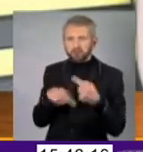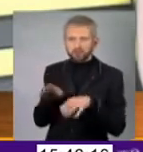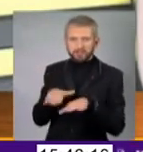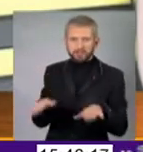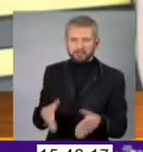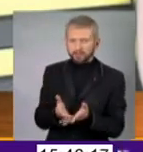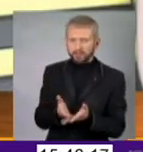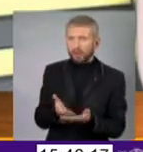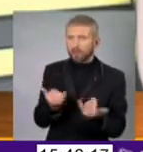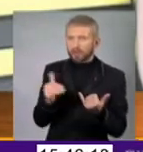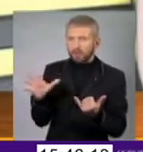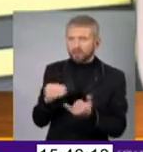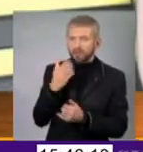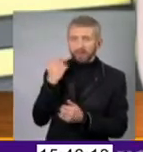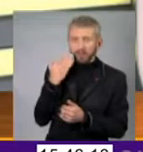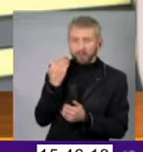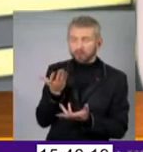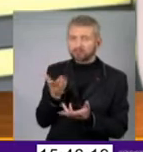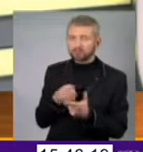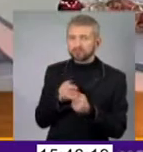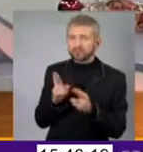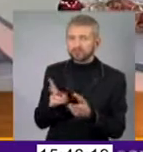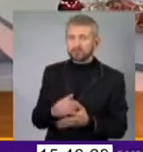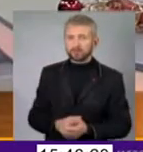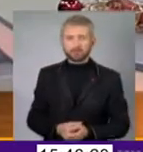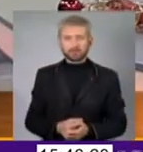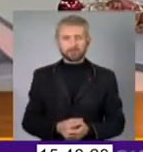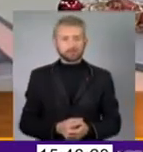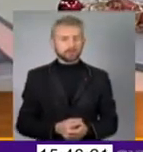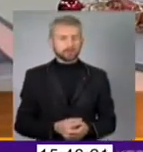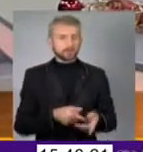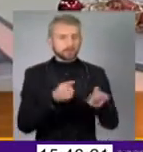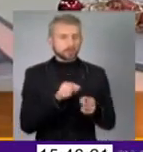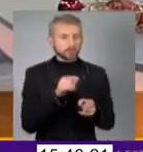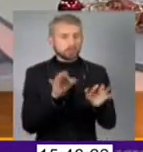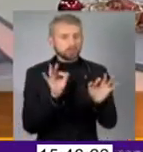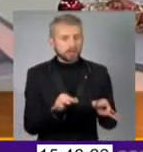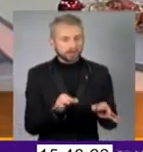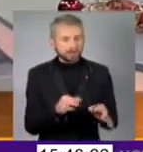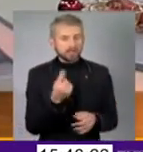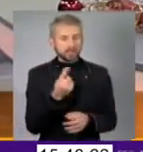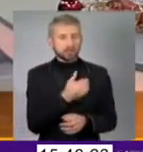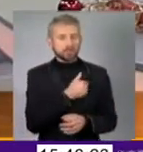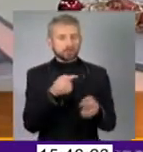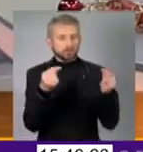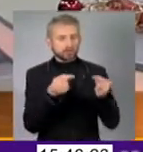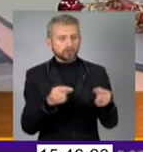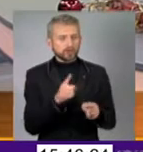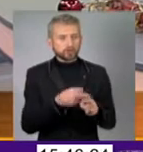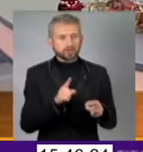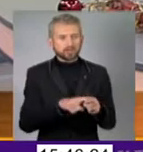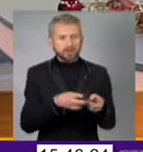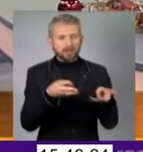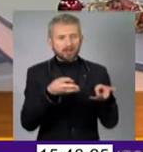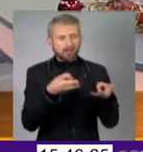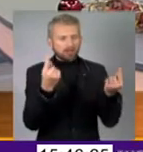Чи настільки легко все відбувається, наскільки це передбачалося? Дійсно, ви праві. Єдине, хотів би уточнити, що це не